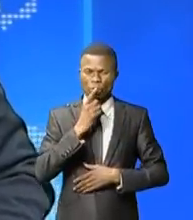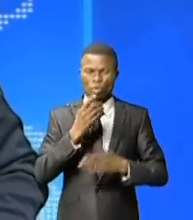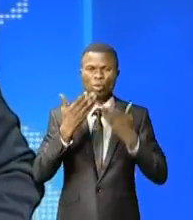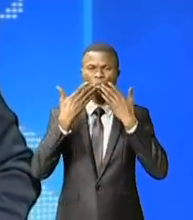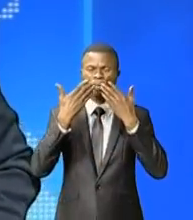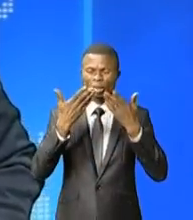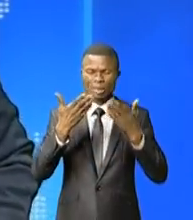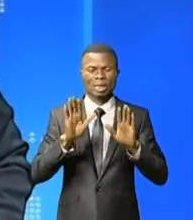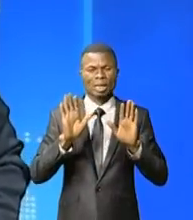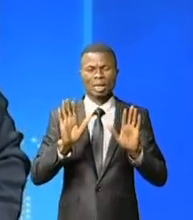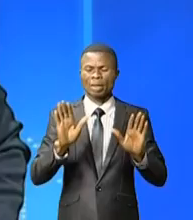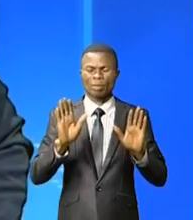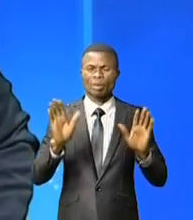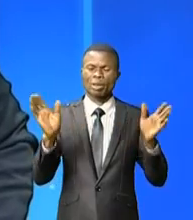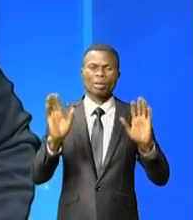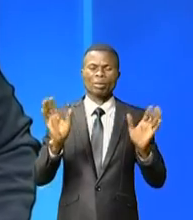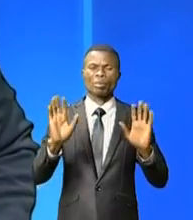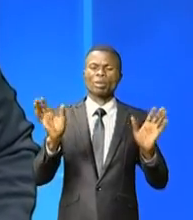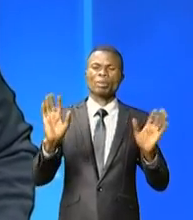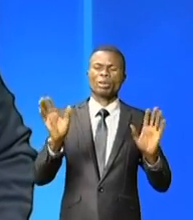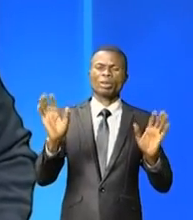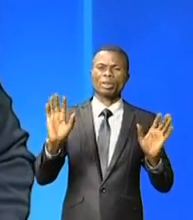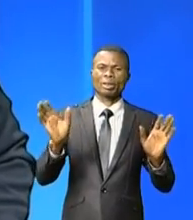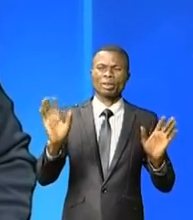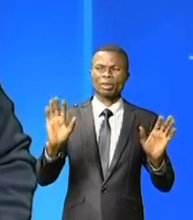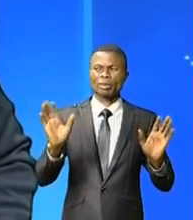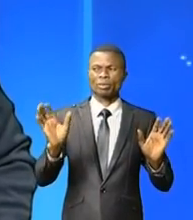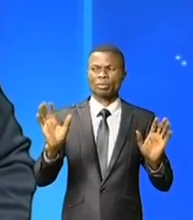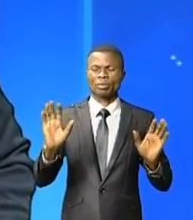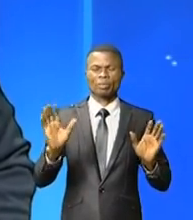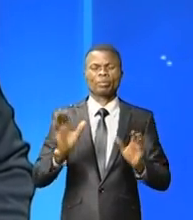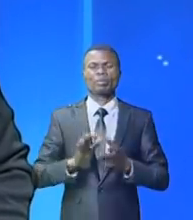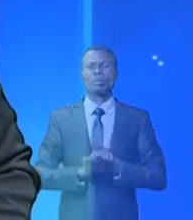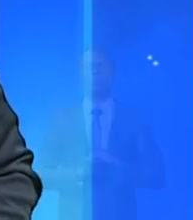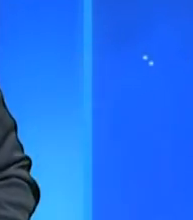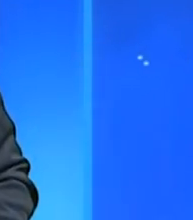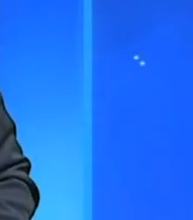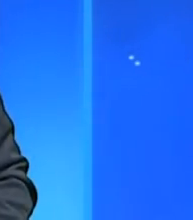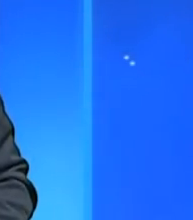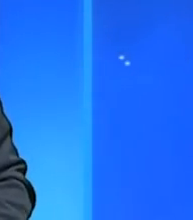Katanda et à 20h, Sandra Nyangui. Merci de l'avoir suivi et à très vite. Au revoir.